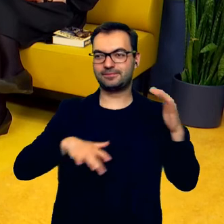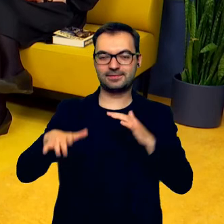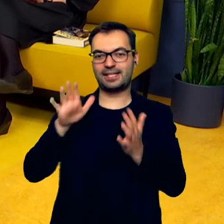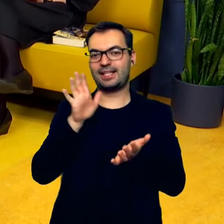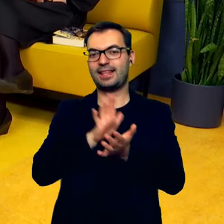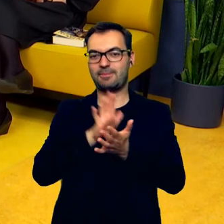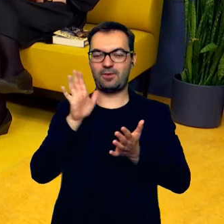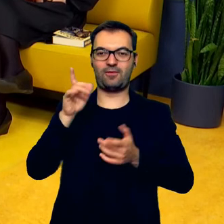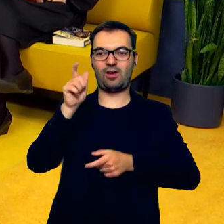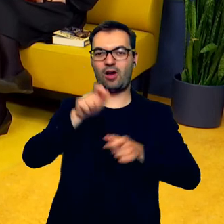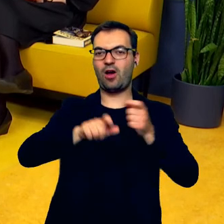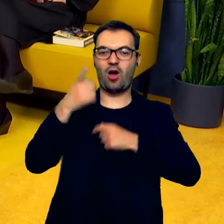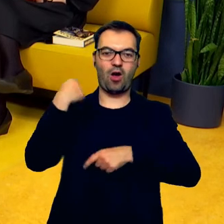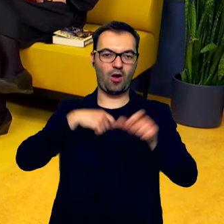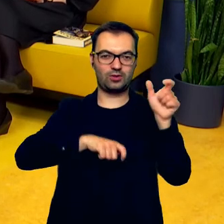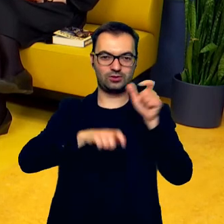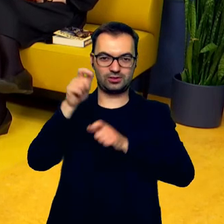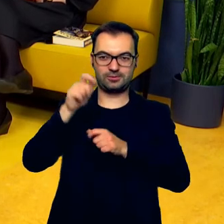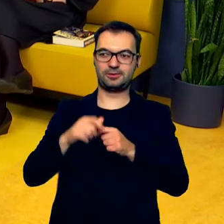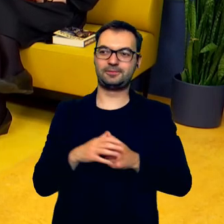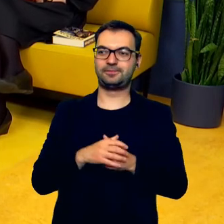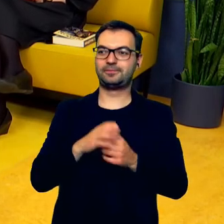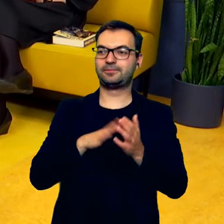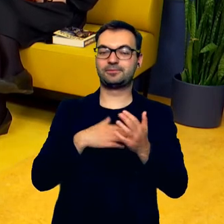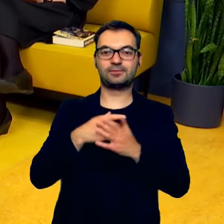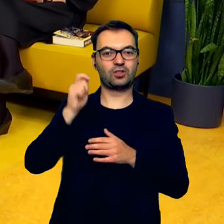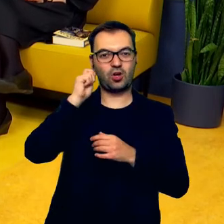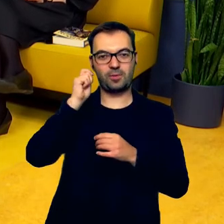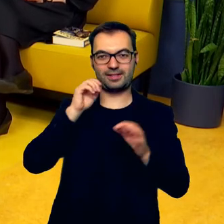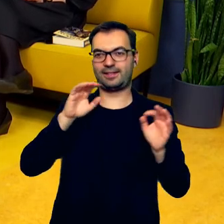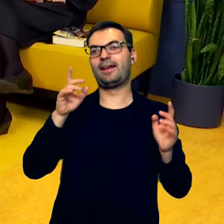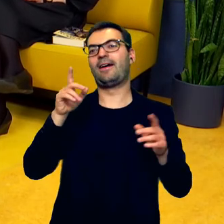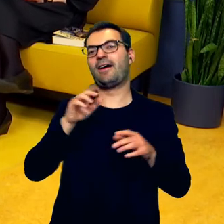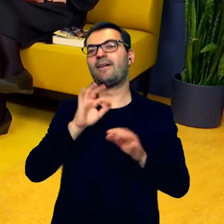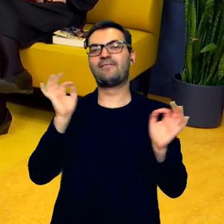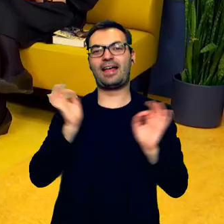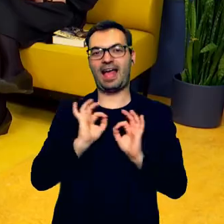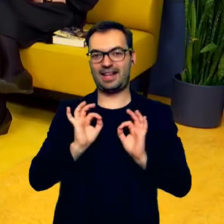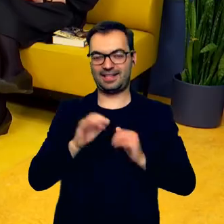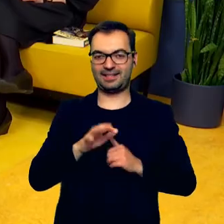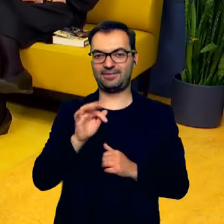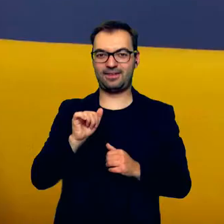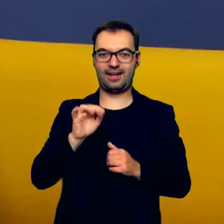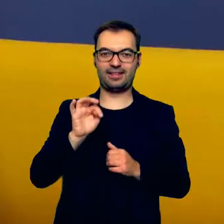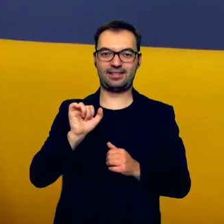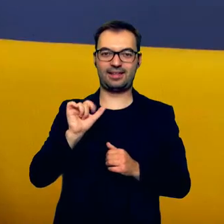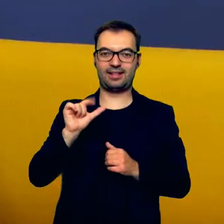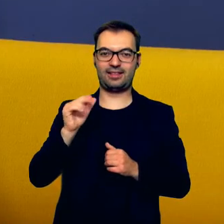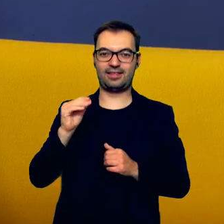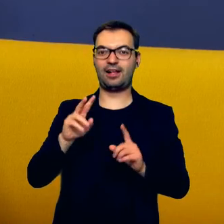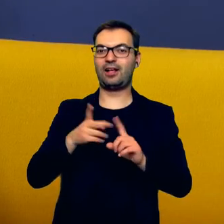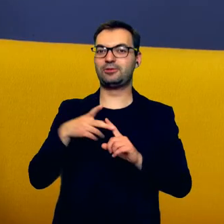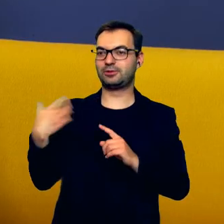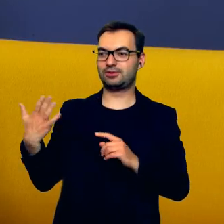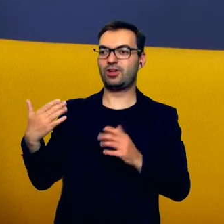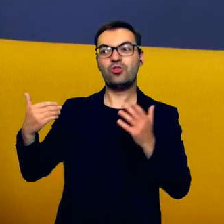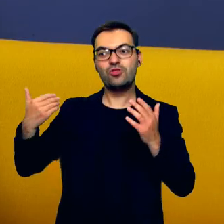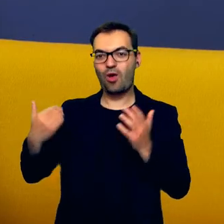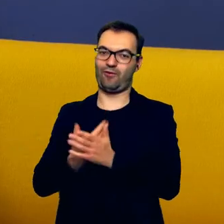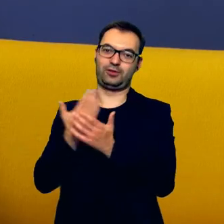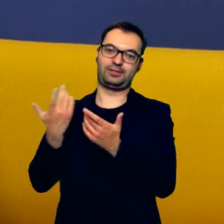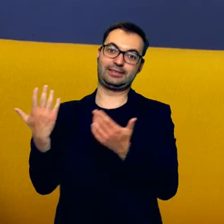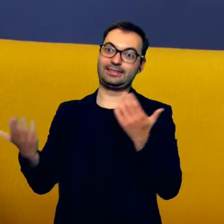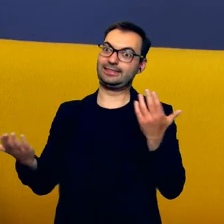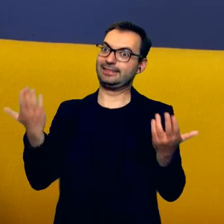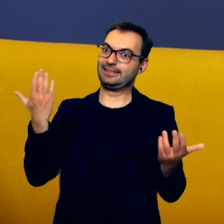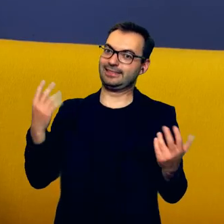pewne charakterystyczne postaci, choćby przez kobiety fatalne na przykład. No tak, coś tak tutaj. A z drugiej strony jest charybda jest nowości,